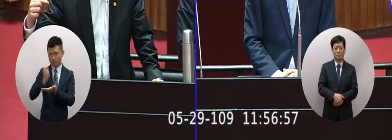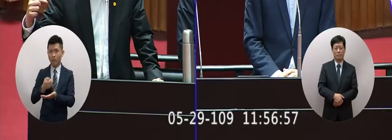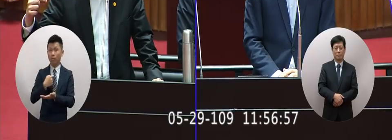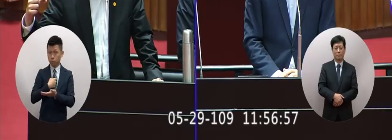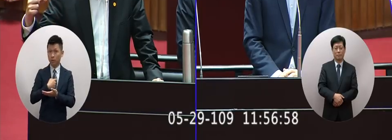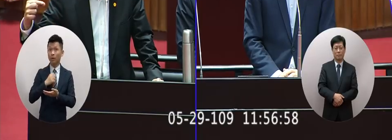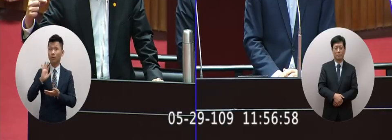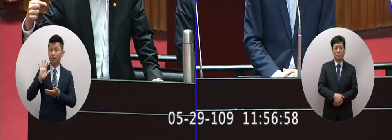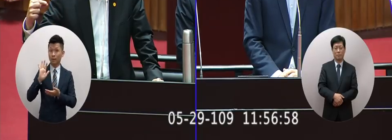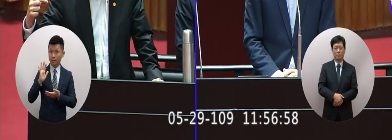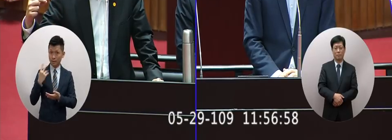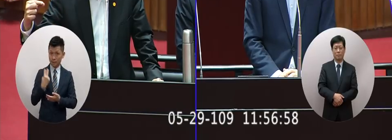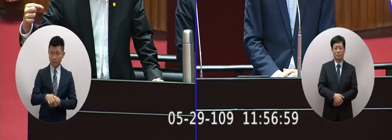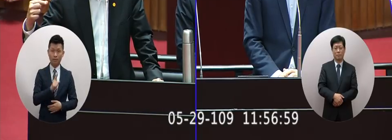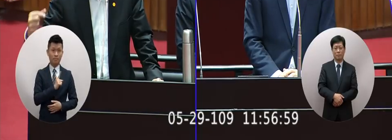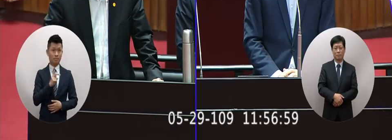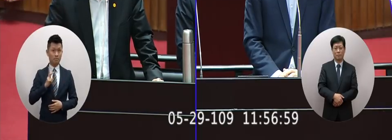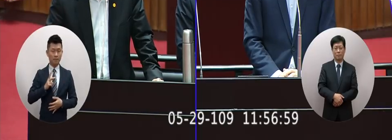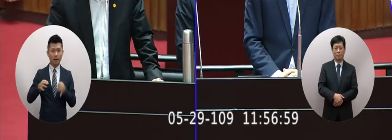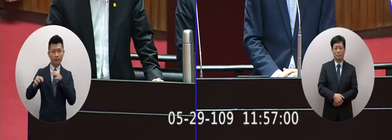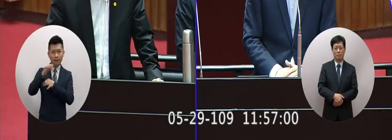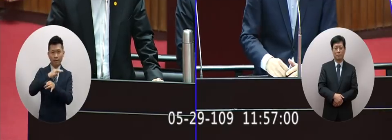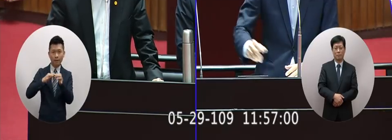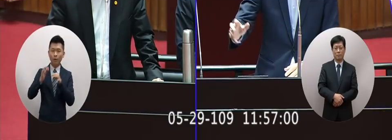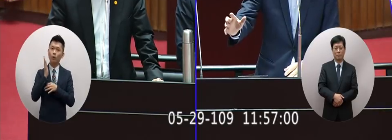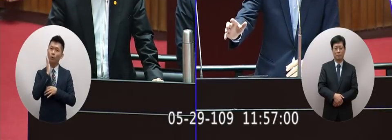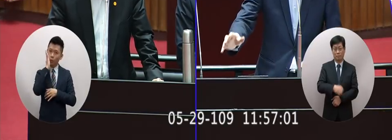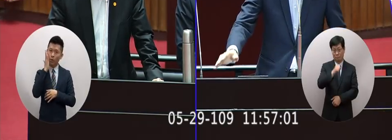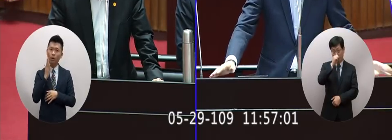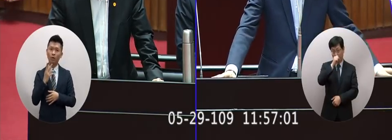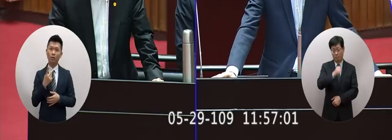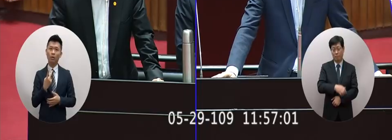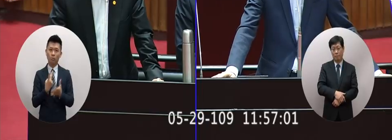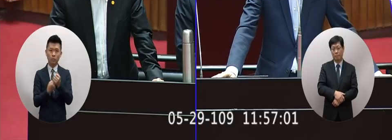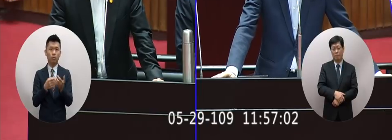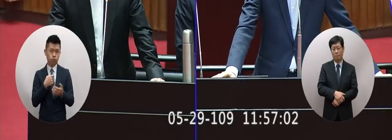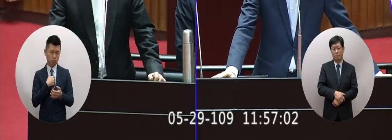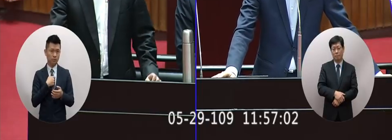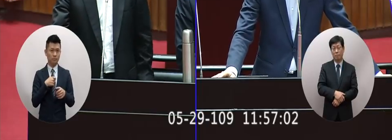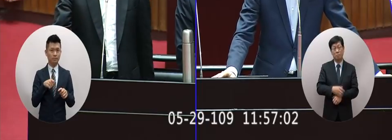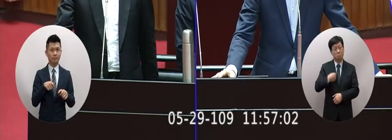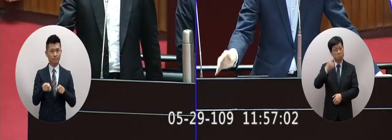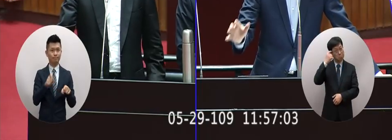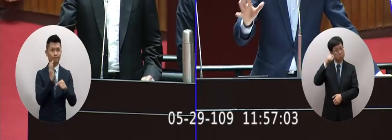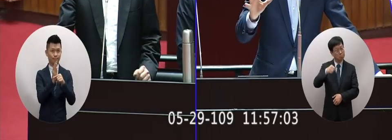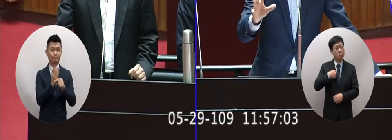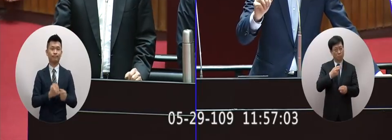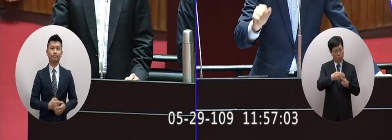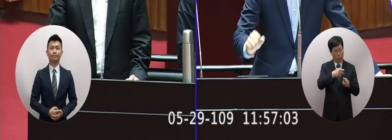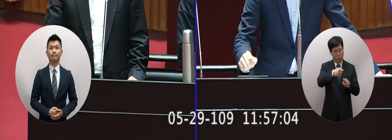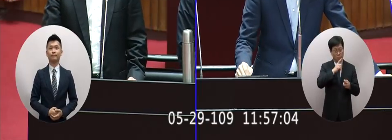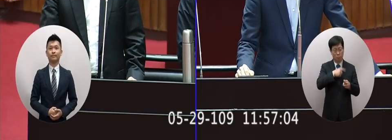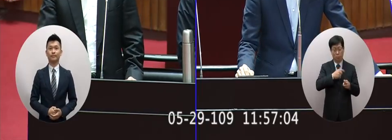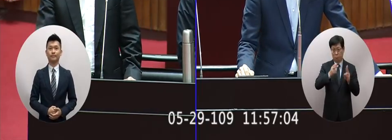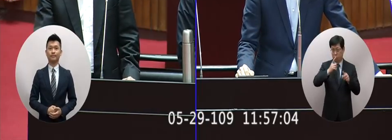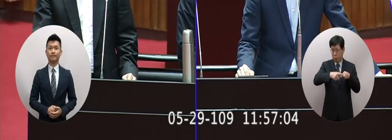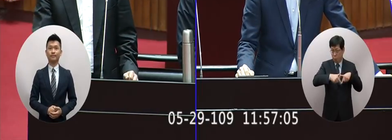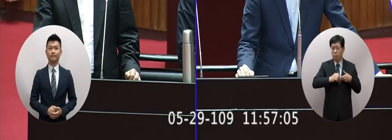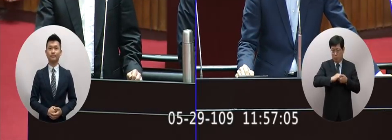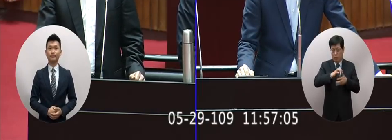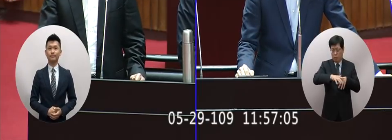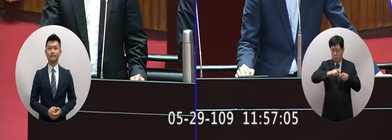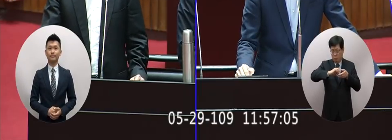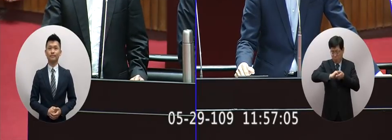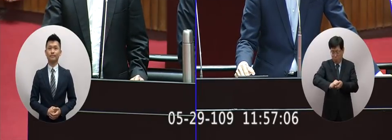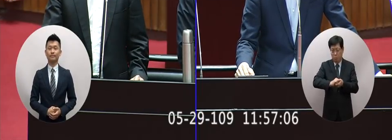够兼顾到一些经贸的往来。 好， 现在目前在做方向。 我相信指挥中心他们一定会